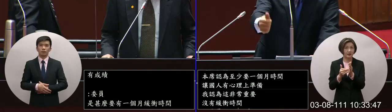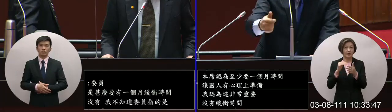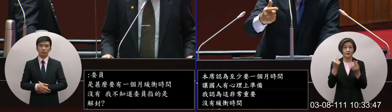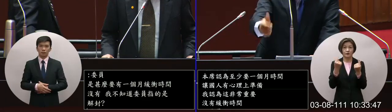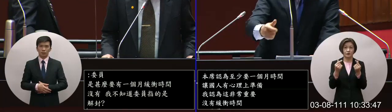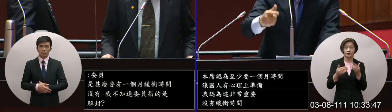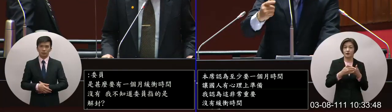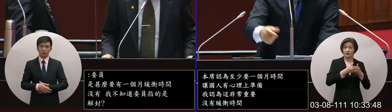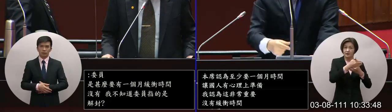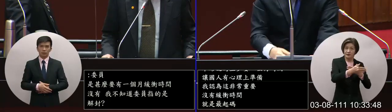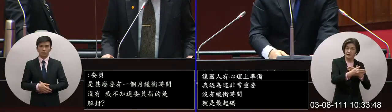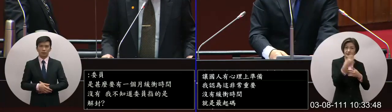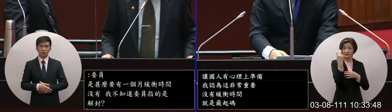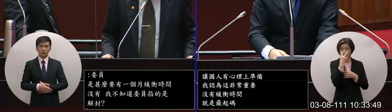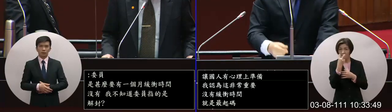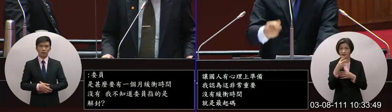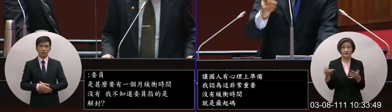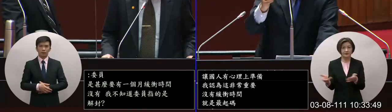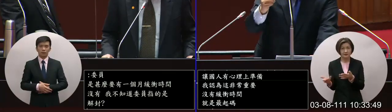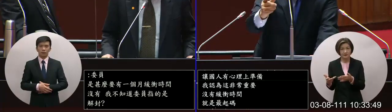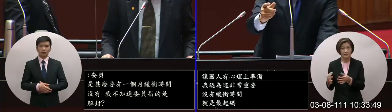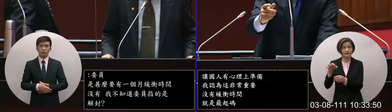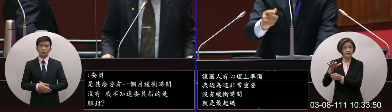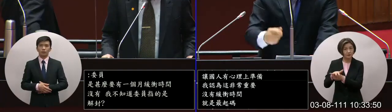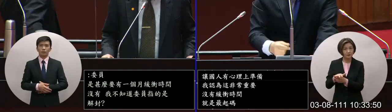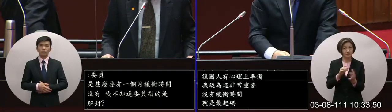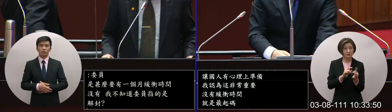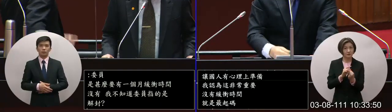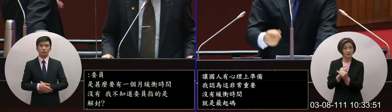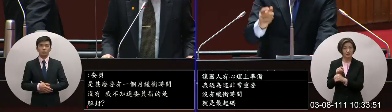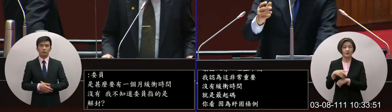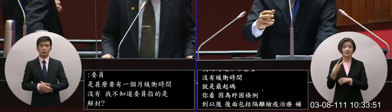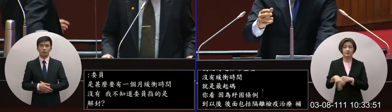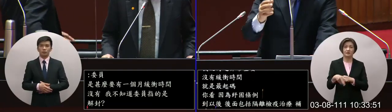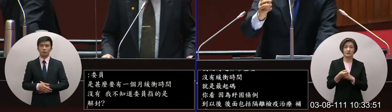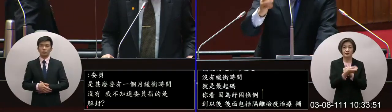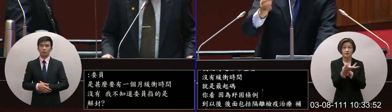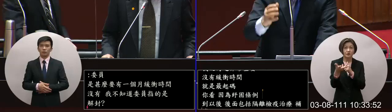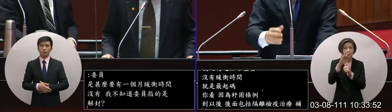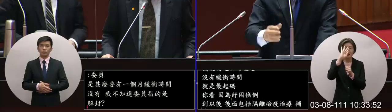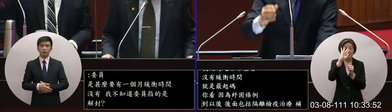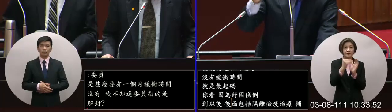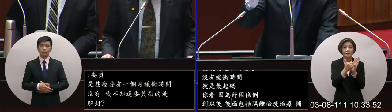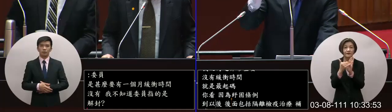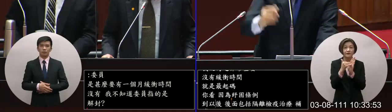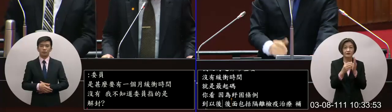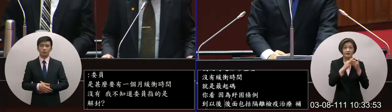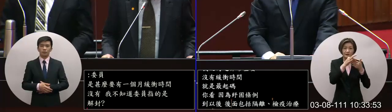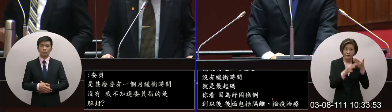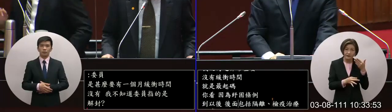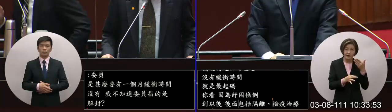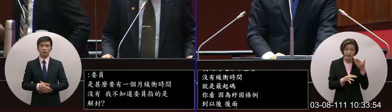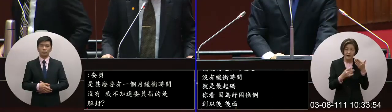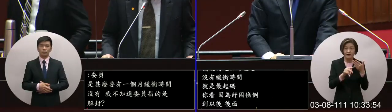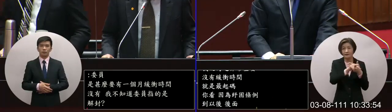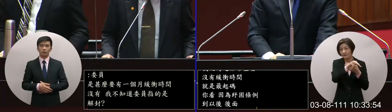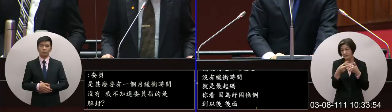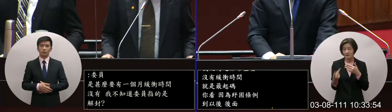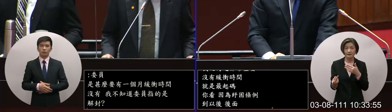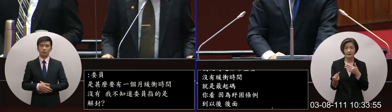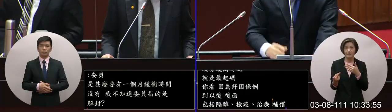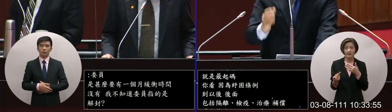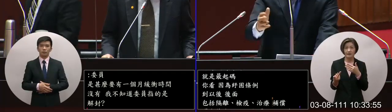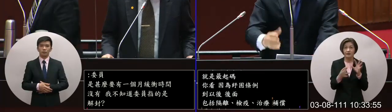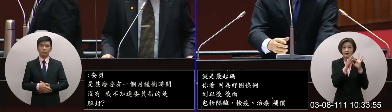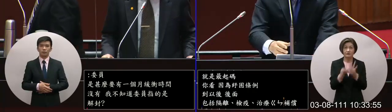离、检疫、治疗、分补偿，还有传染病防治法，是否能够顺利的衔接处理，对